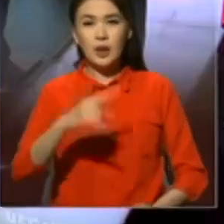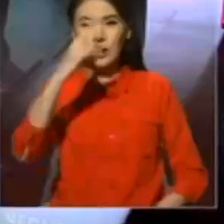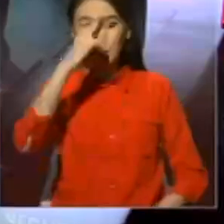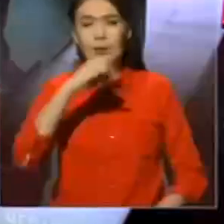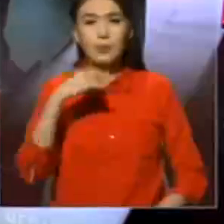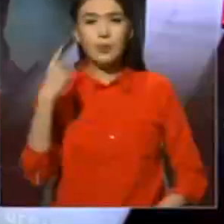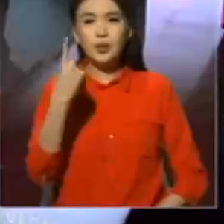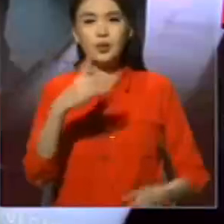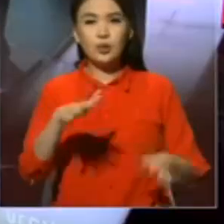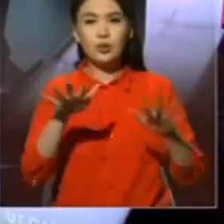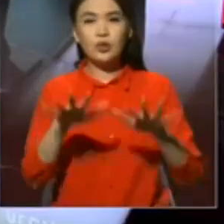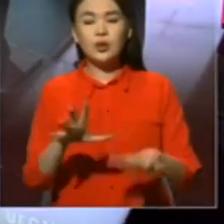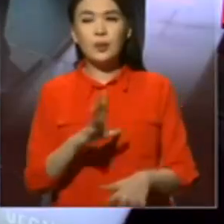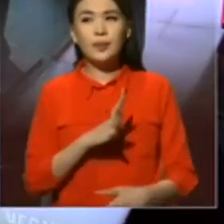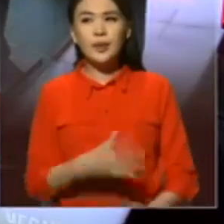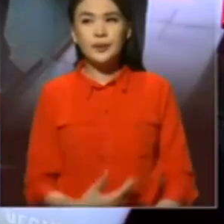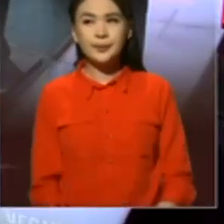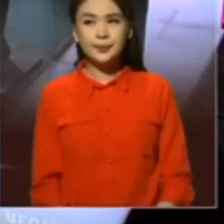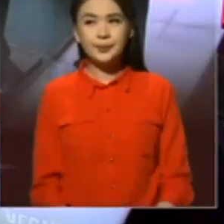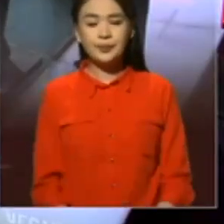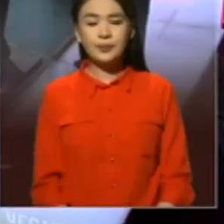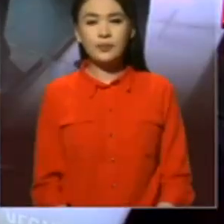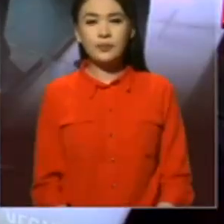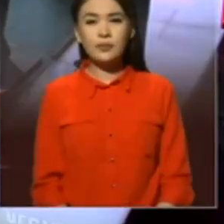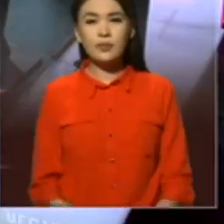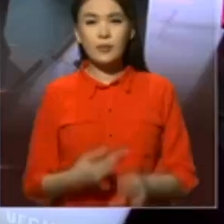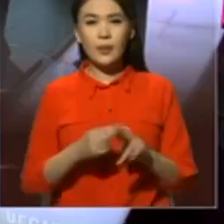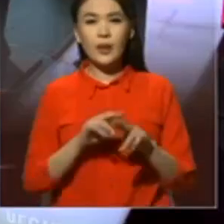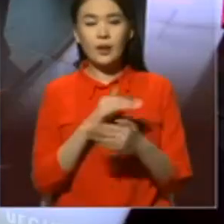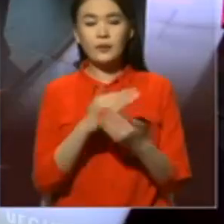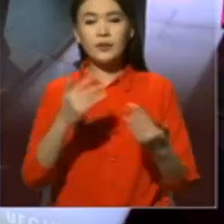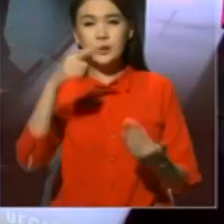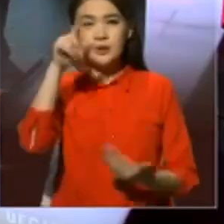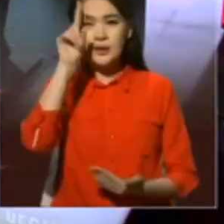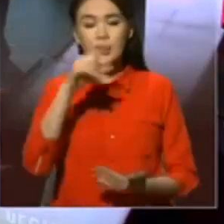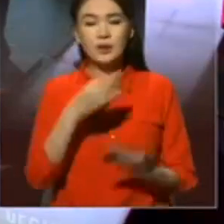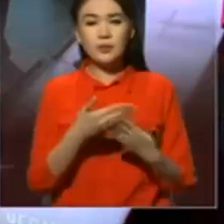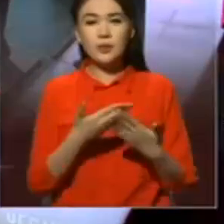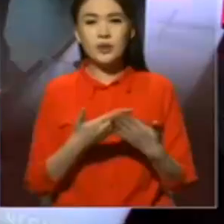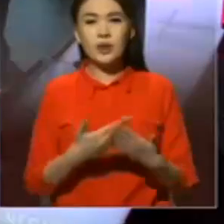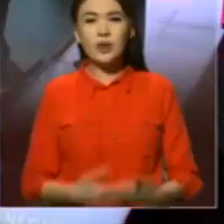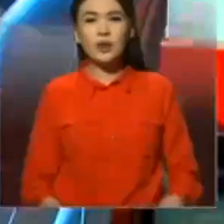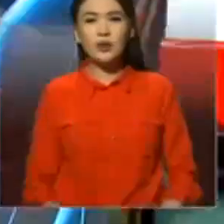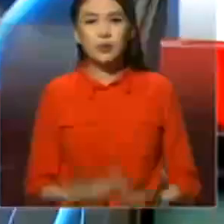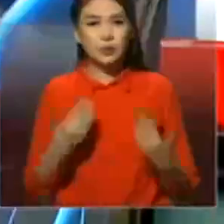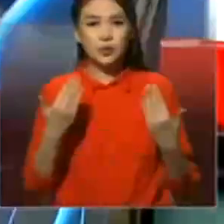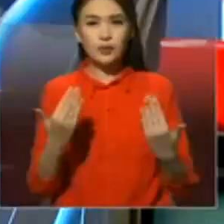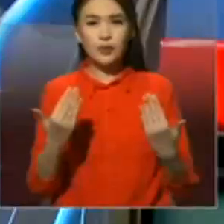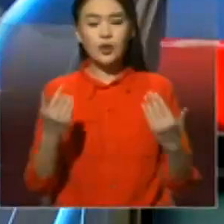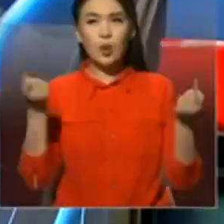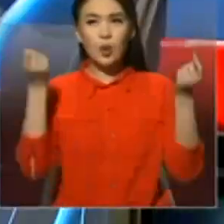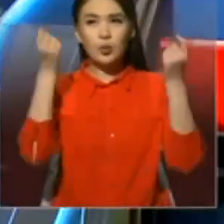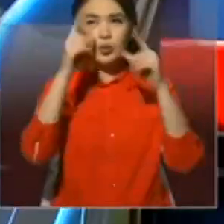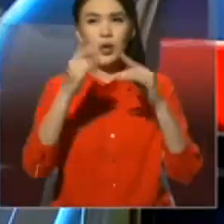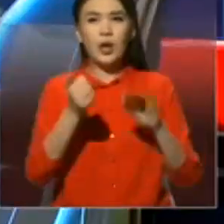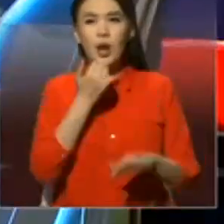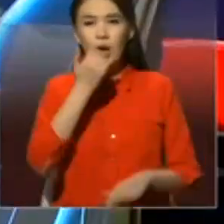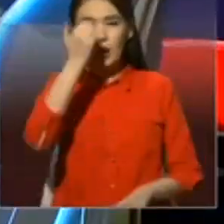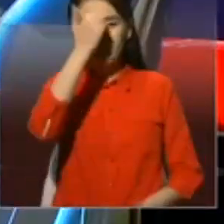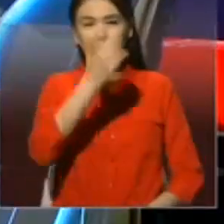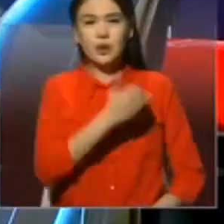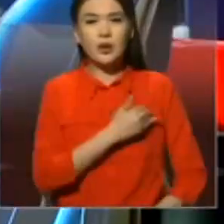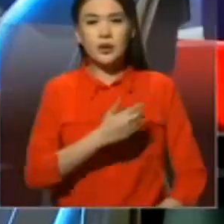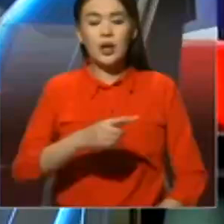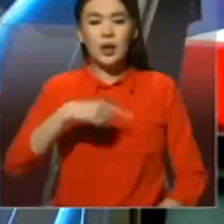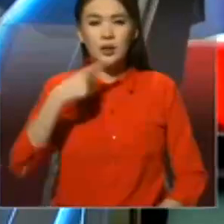алған. Қазақстан бірінші орын алған. Қазақстан бірінші орын алған. Білесіздер ме осы ақпаратты? Мысалға. Бүгін біліп тұрмыз мысалы. Сол үшін рахмет айтамын.